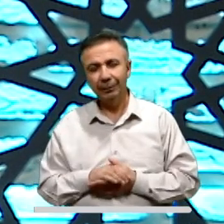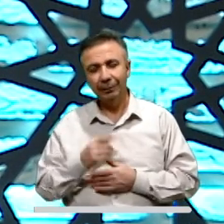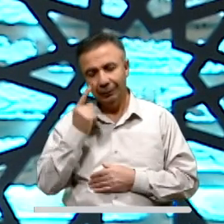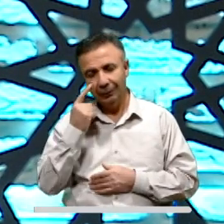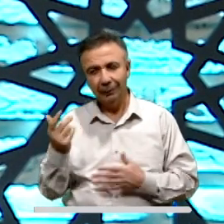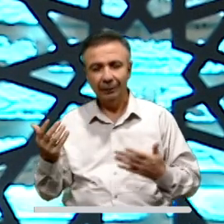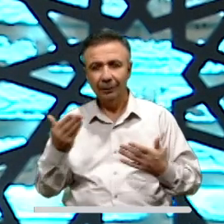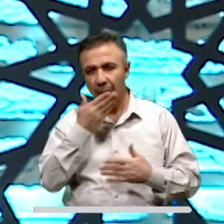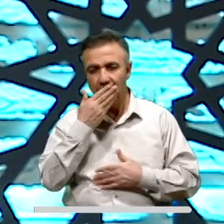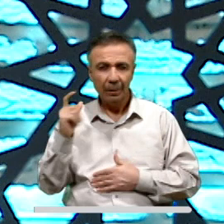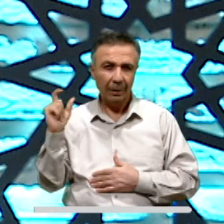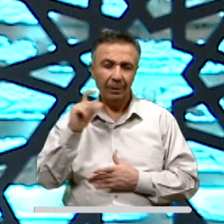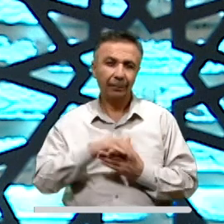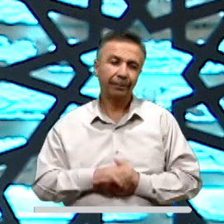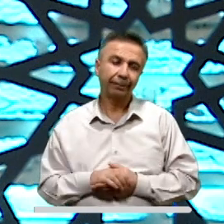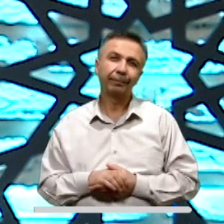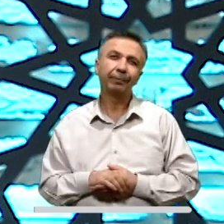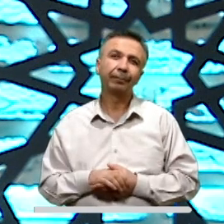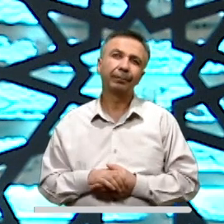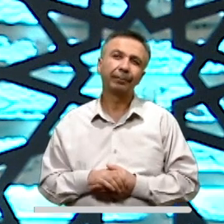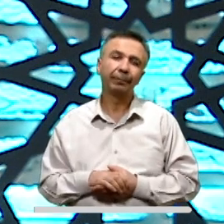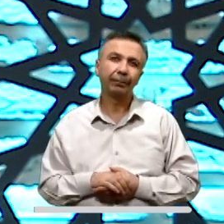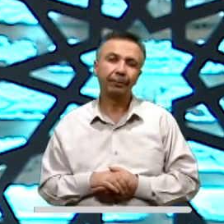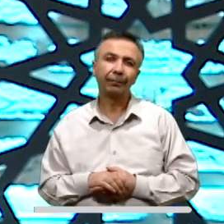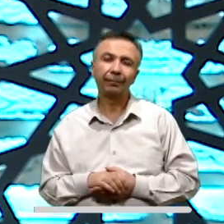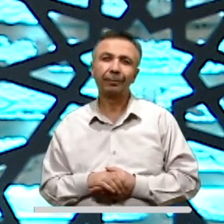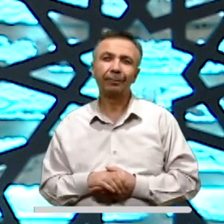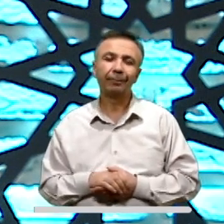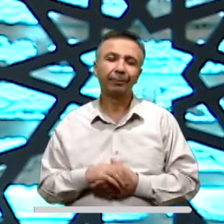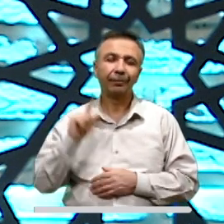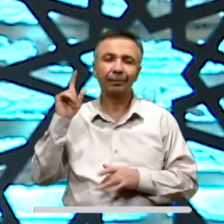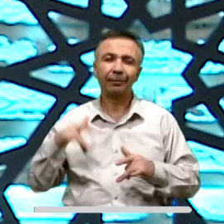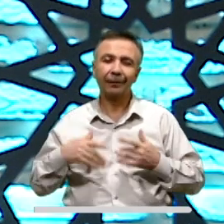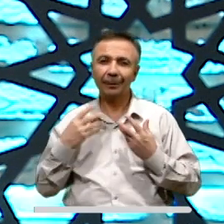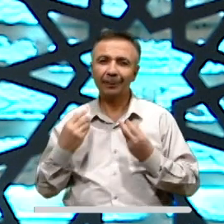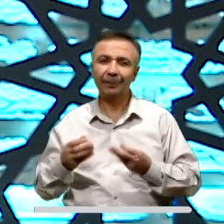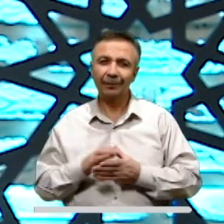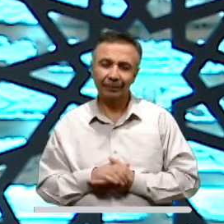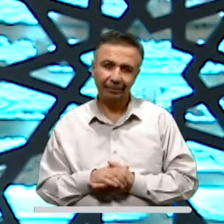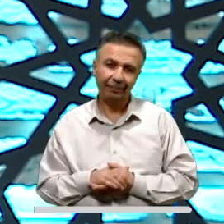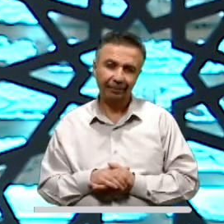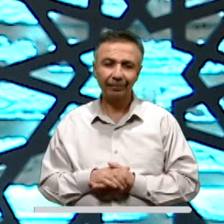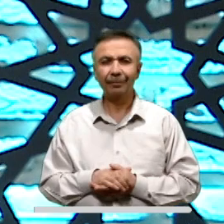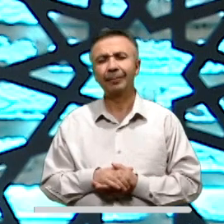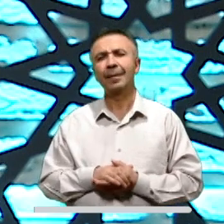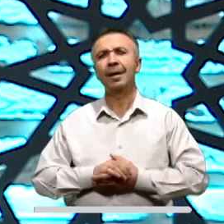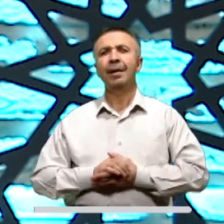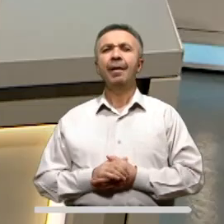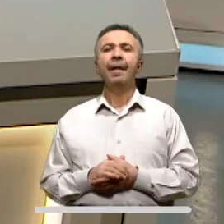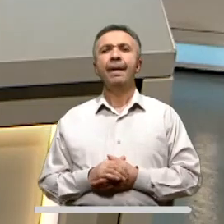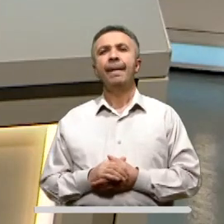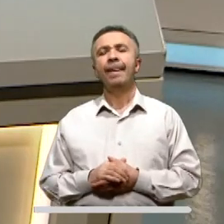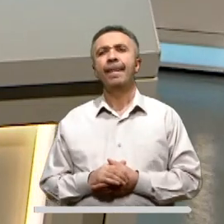Ramazanlar. Sağ olun Türkan Hanım. Size de hayırlı Ramazanlar. Allah razı olsun. Allah sizi başımızdan eksik etmesin.